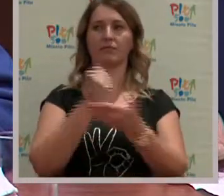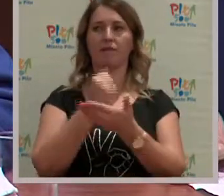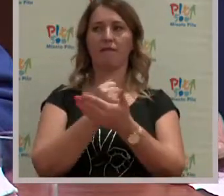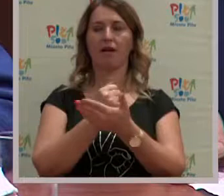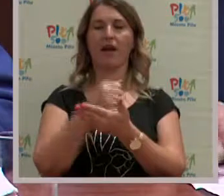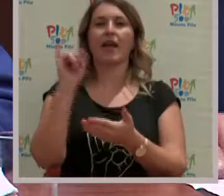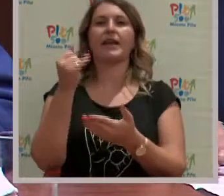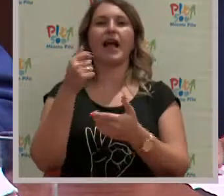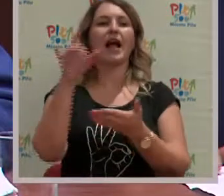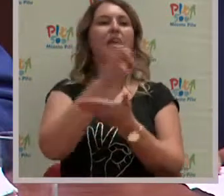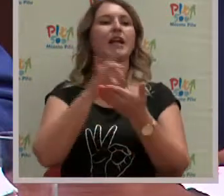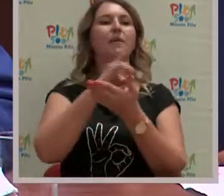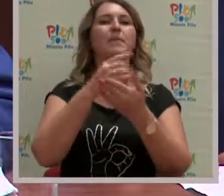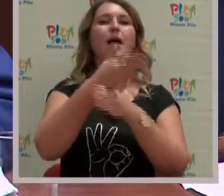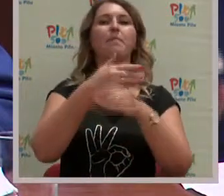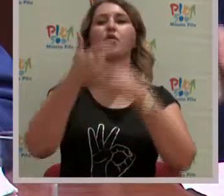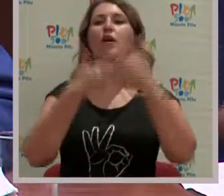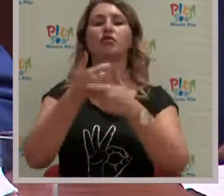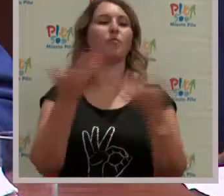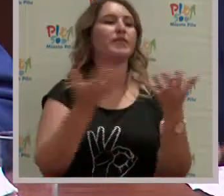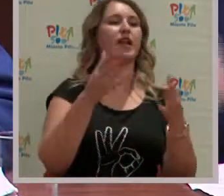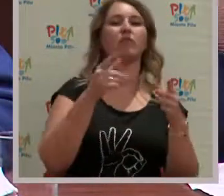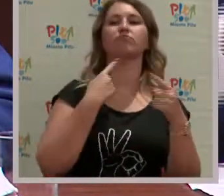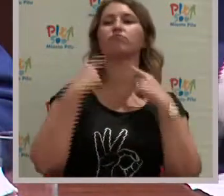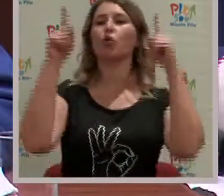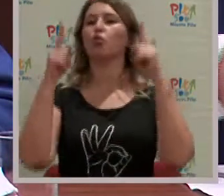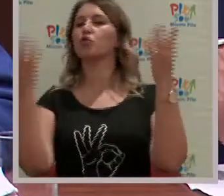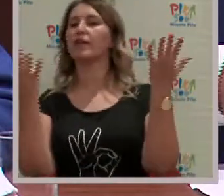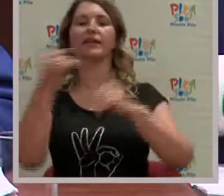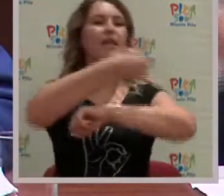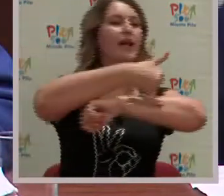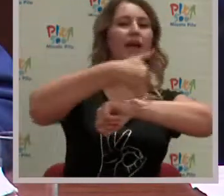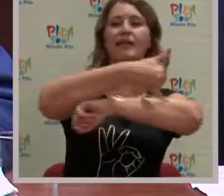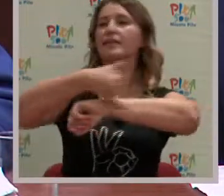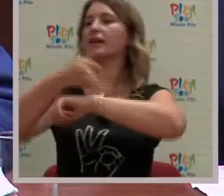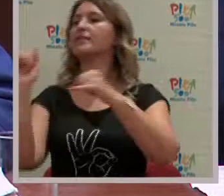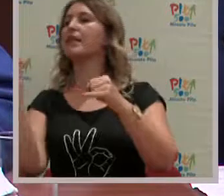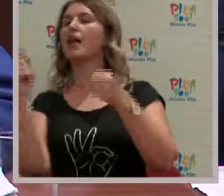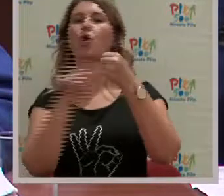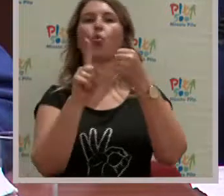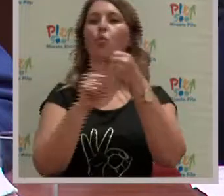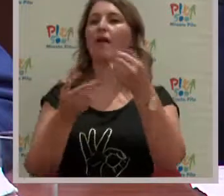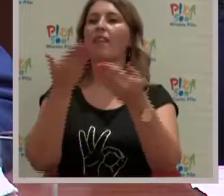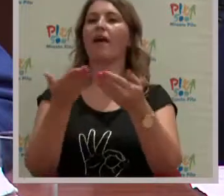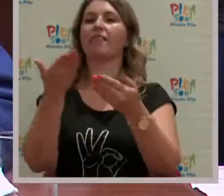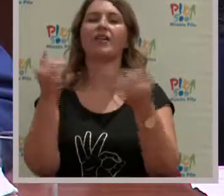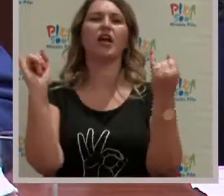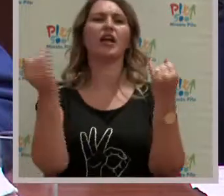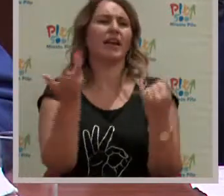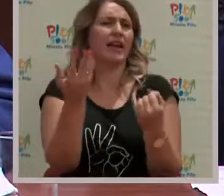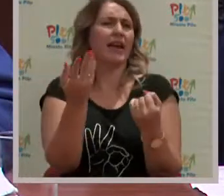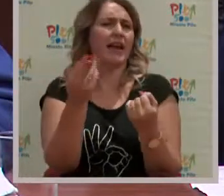podziału gminy Piła na okręgi wyborcze, ustalenia ich granic i numerów oraz liczby radnych